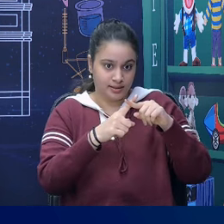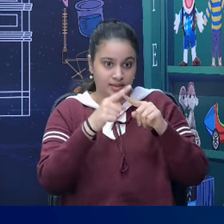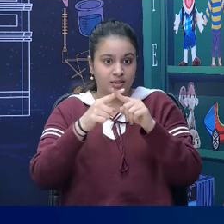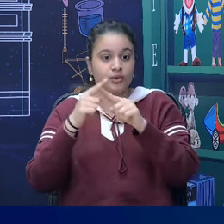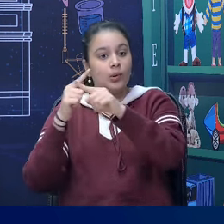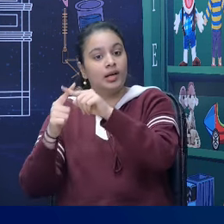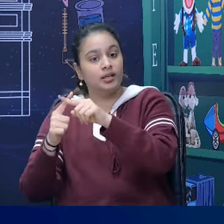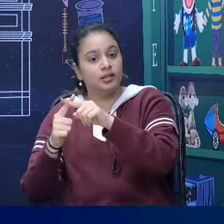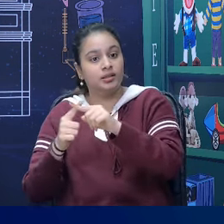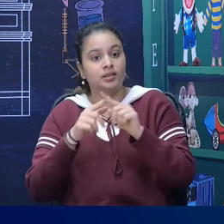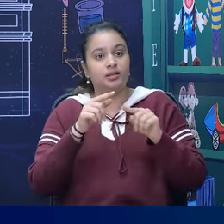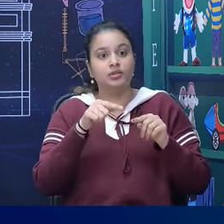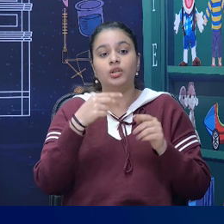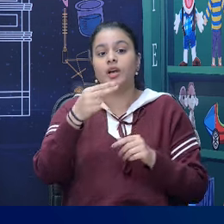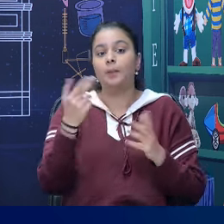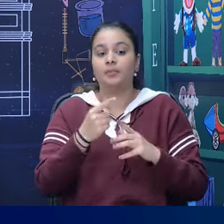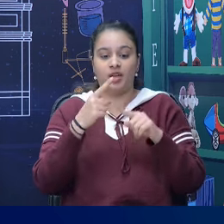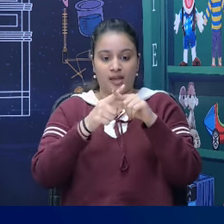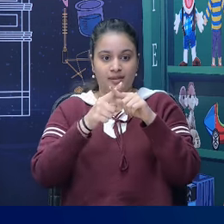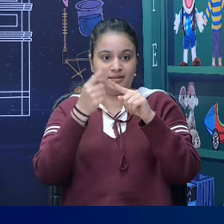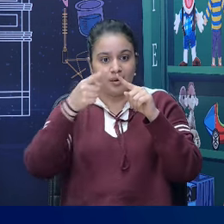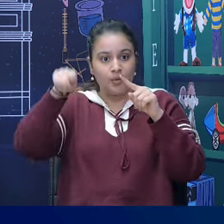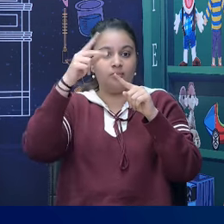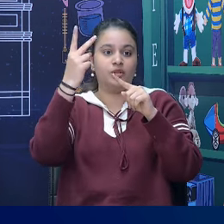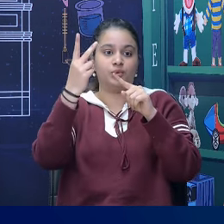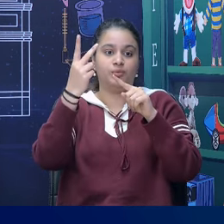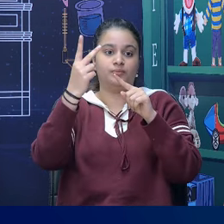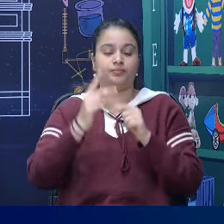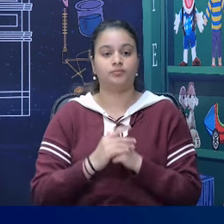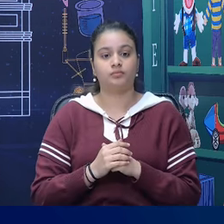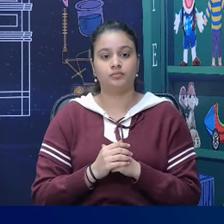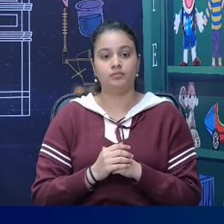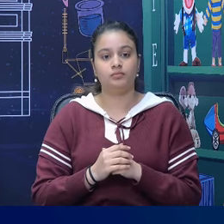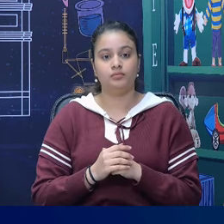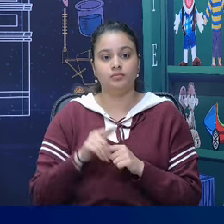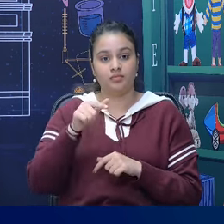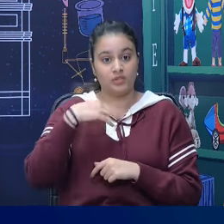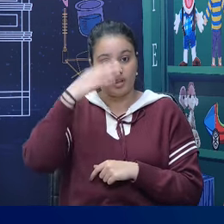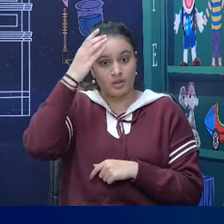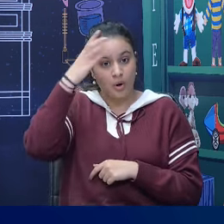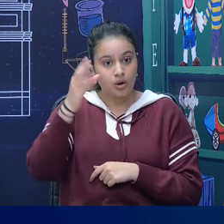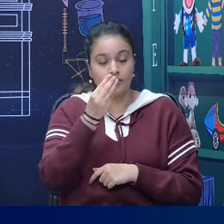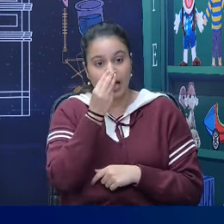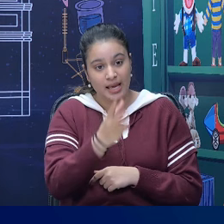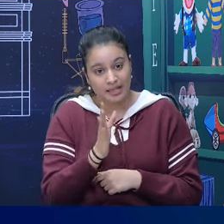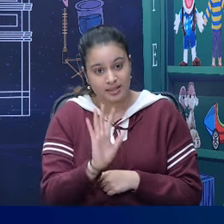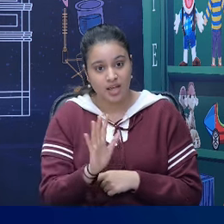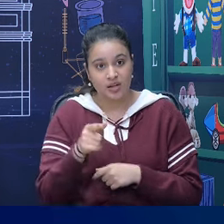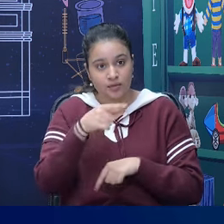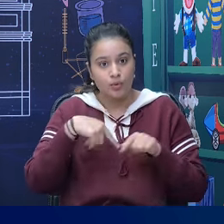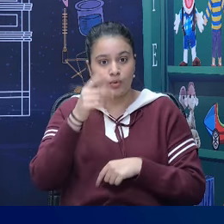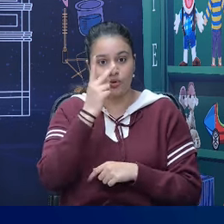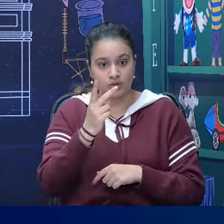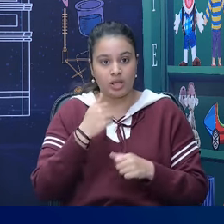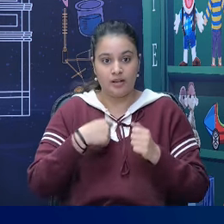हम x स् ये लर्नर्स ने पढ़ा है और ये देखिए कांसेप्ट कितना आसान है क्योंकि अक्सर हमने ये देखा है कि